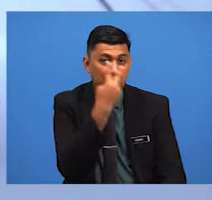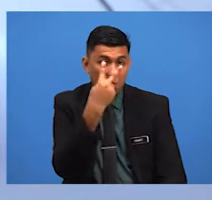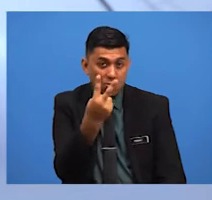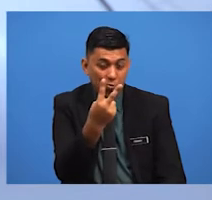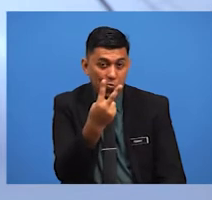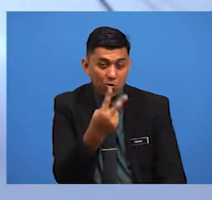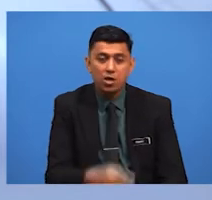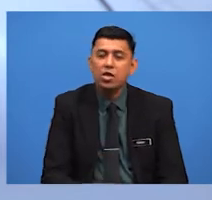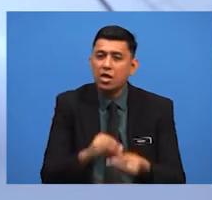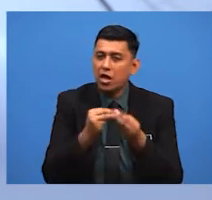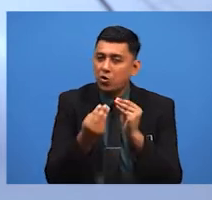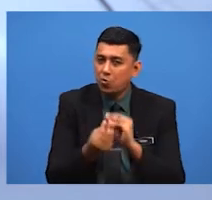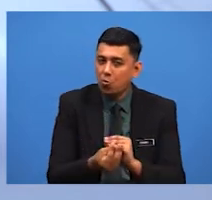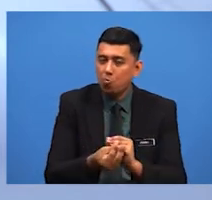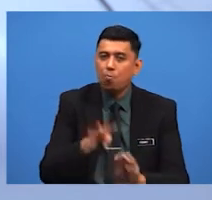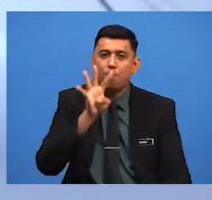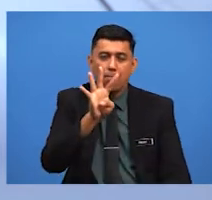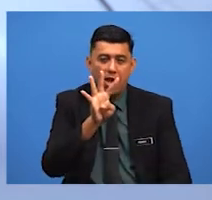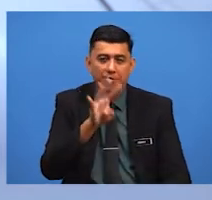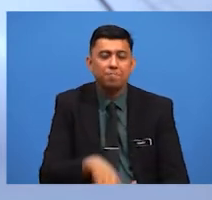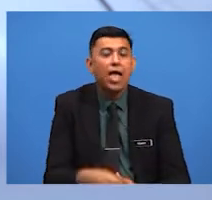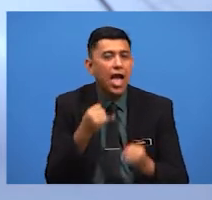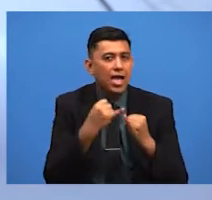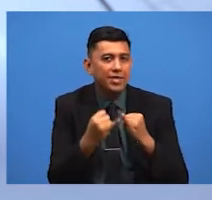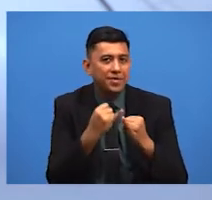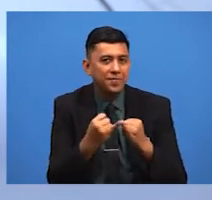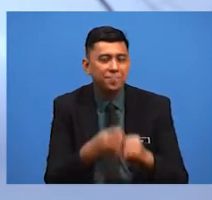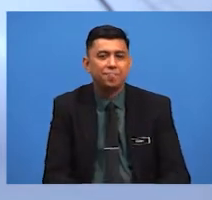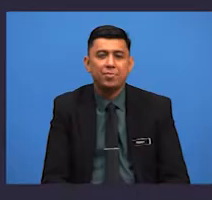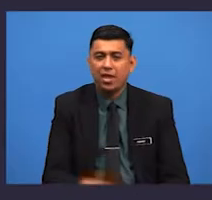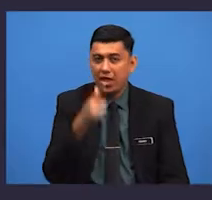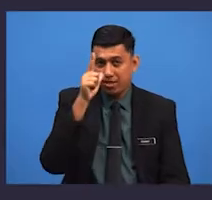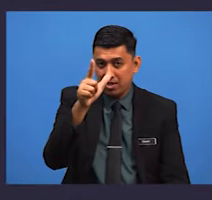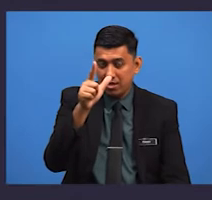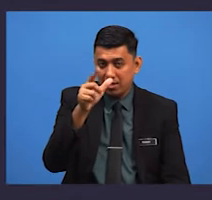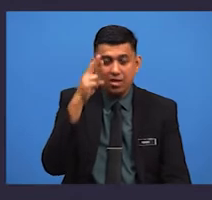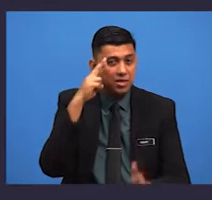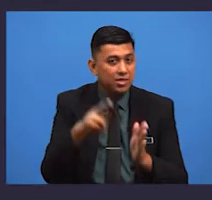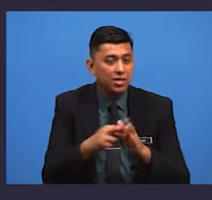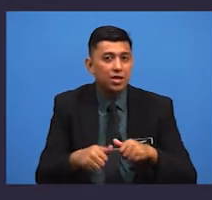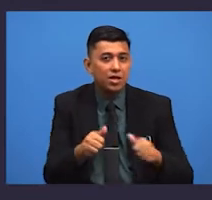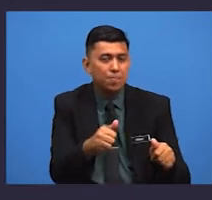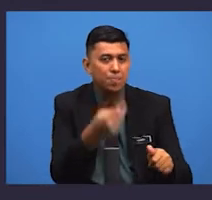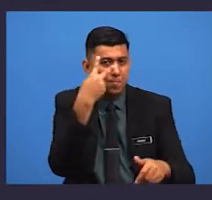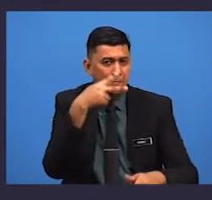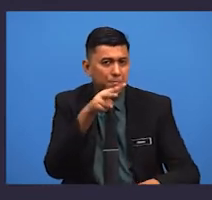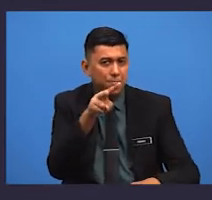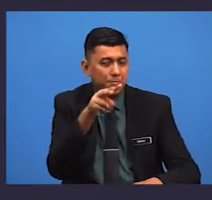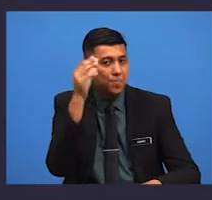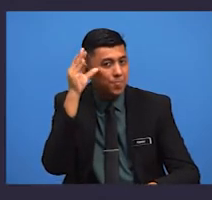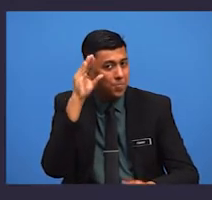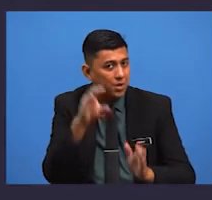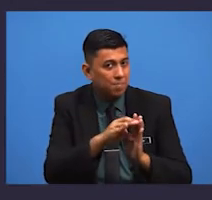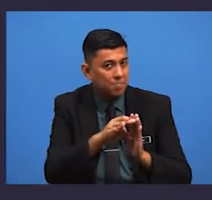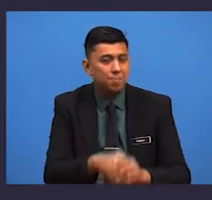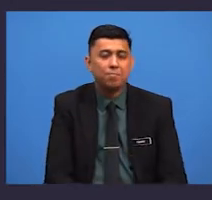Kita lihat pula soalan uji minda yang terakhir. Lihat carta alir yang dipaparkan.